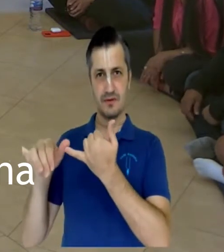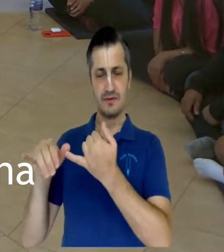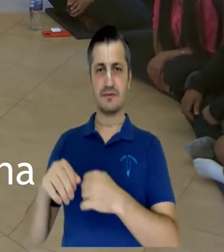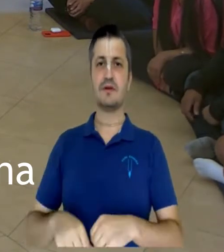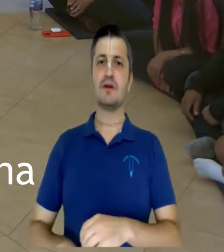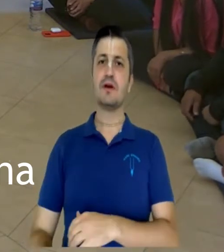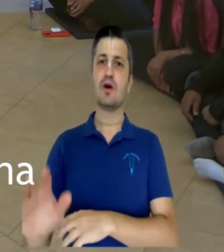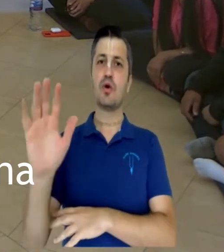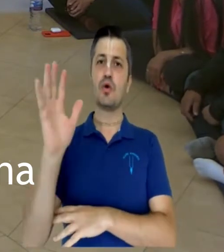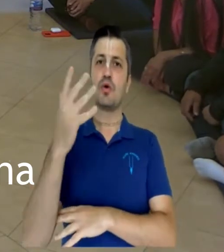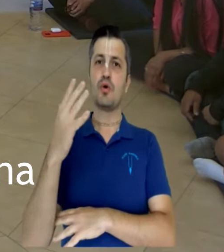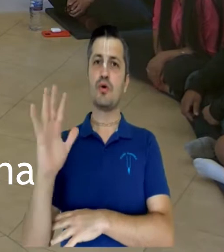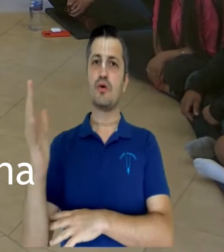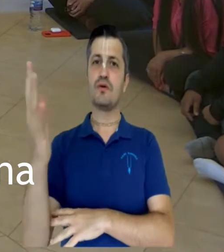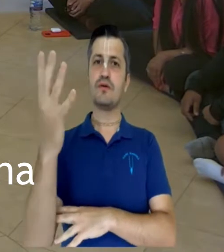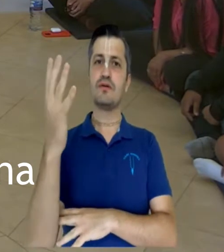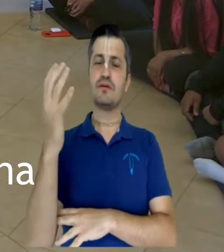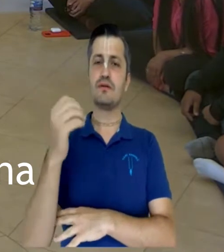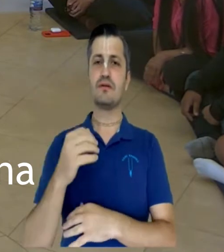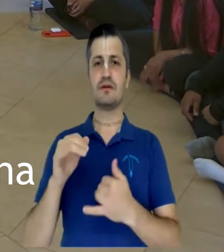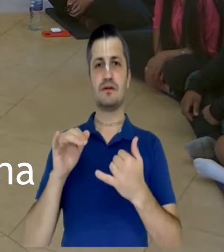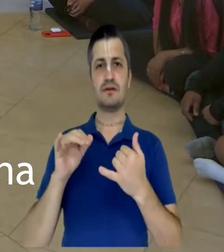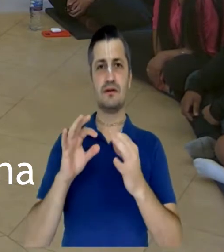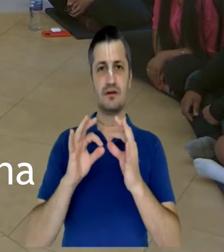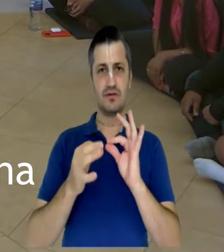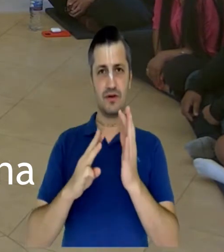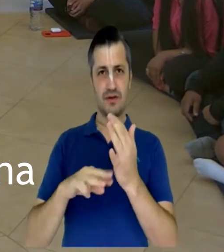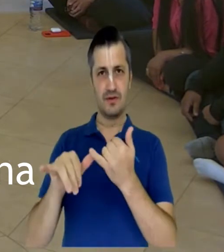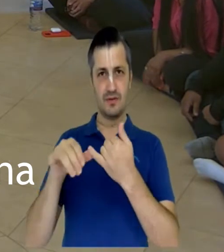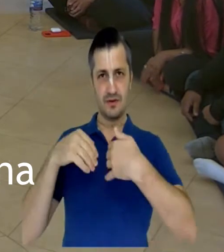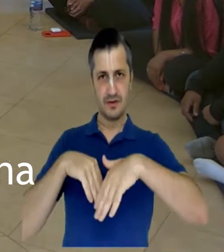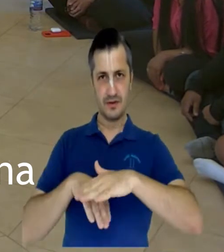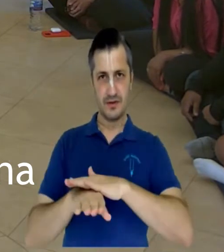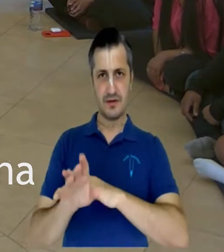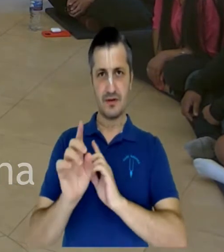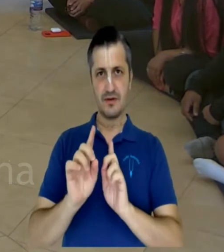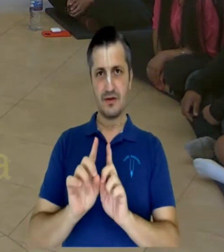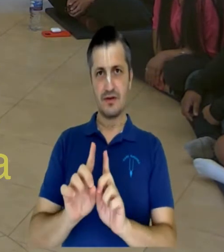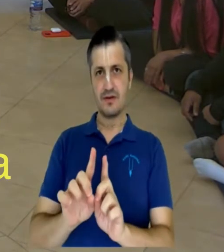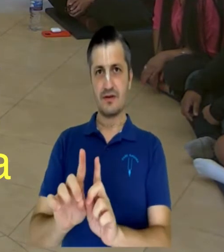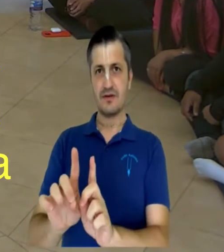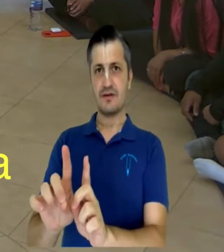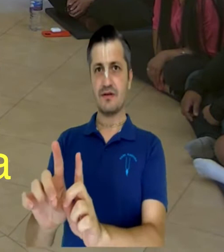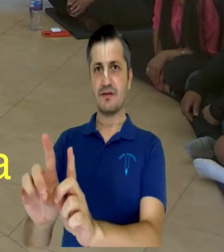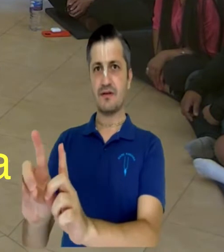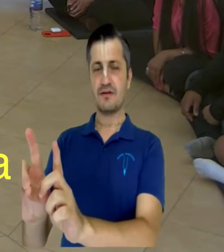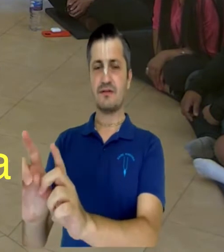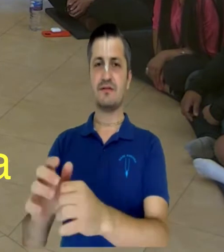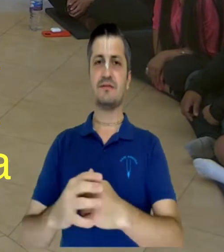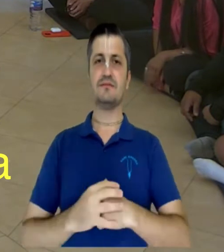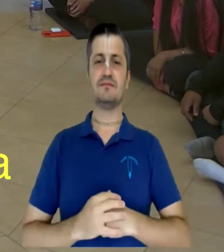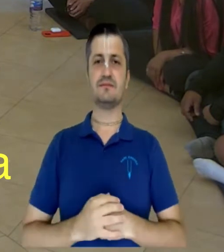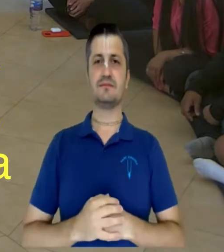जय कुञ्ज बिहारी हरे